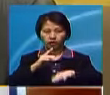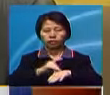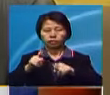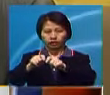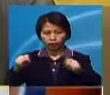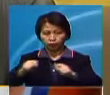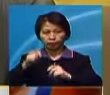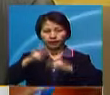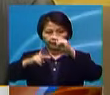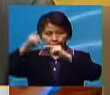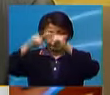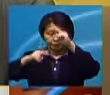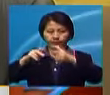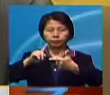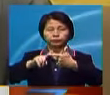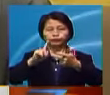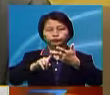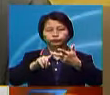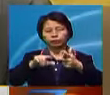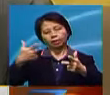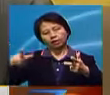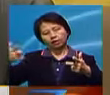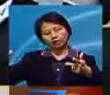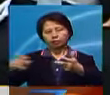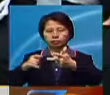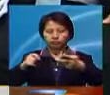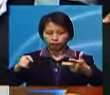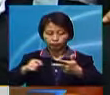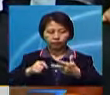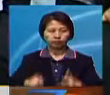tapak-tapak pembinaan dan di lain-lain tempat.